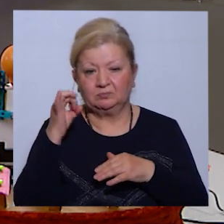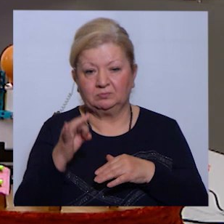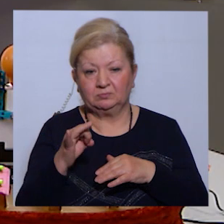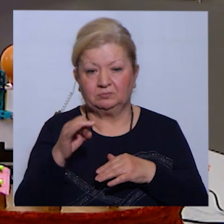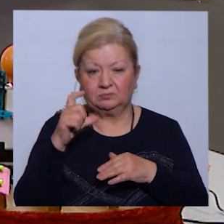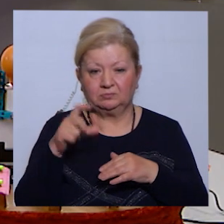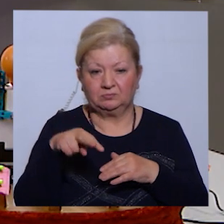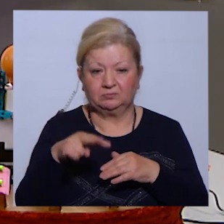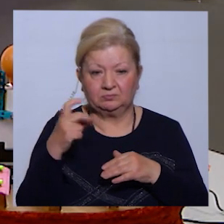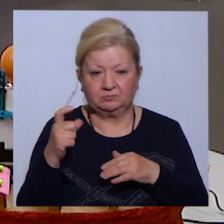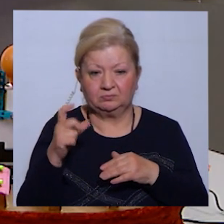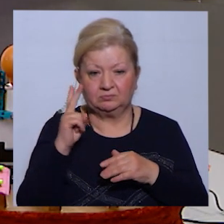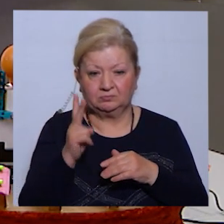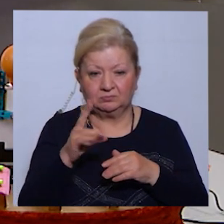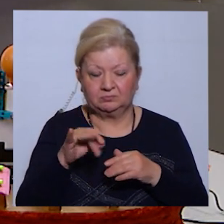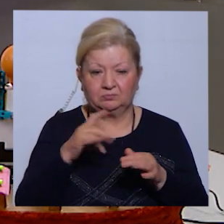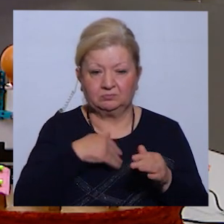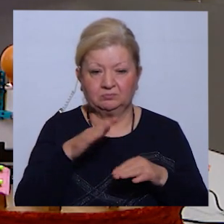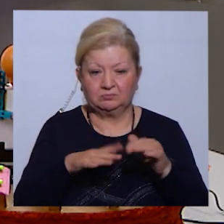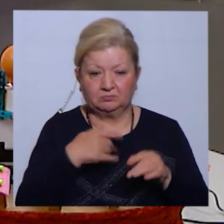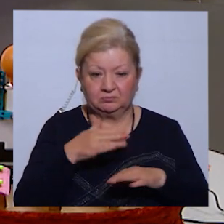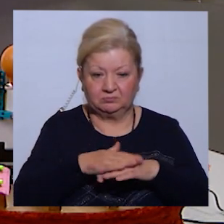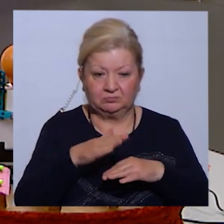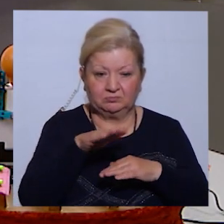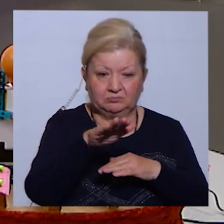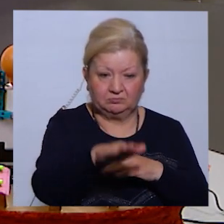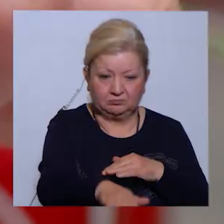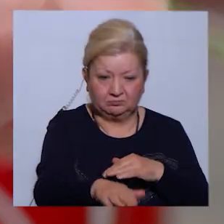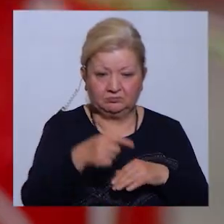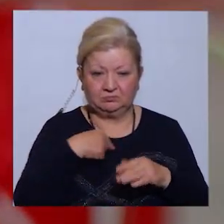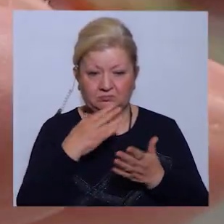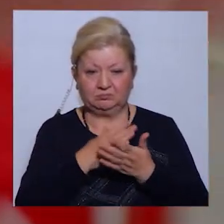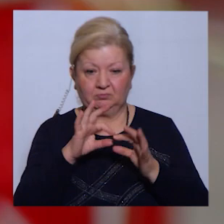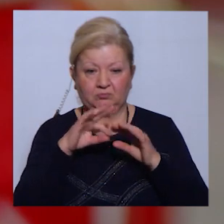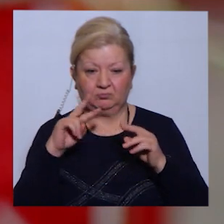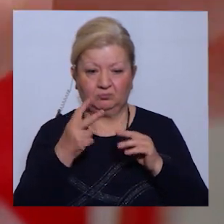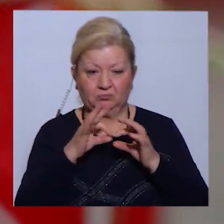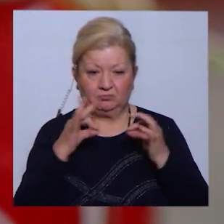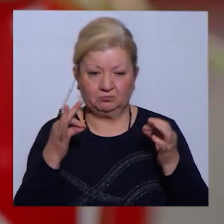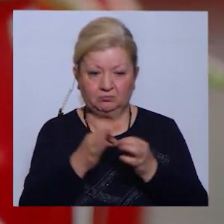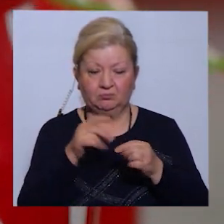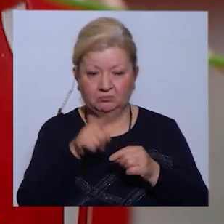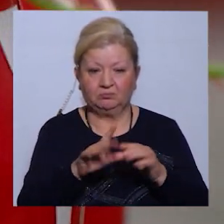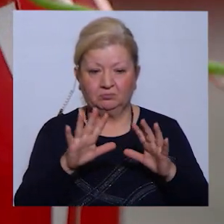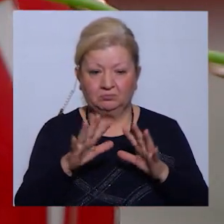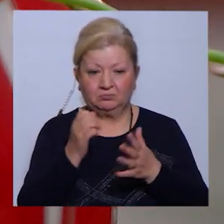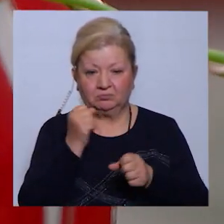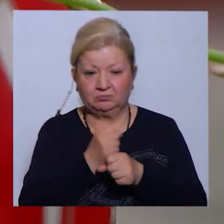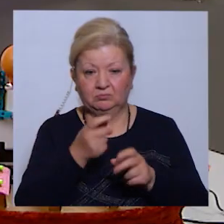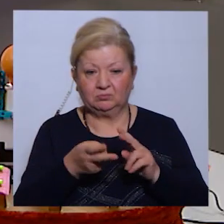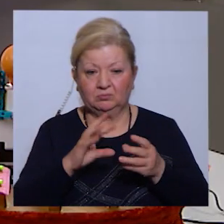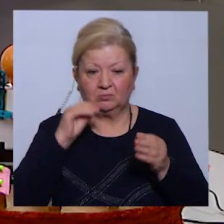რას ვაკეთებ? მე უახლოებ ჩემ ხელს, მე წარმოადგენ მოცემულ მომენტში მეორე ფირფიტას და ხდება ტევადობის